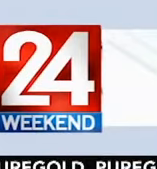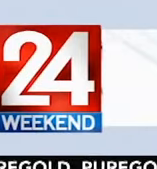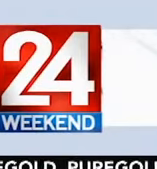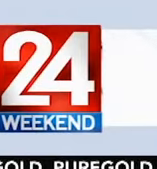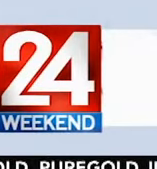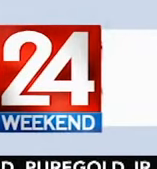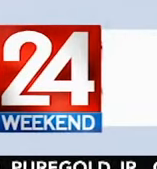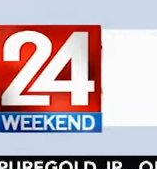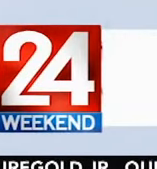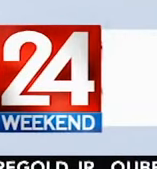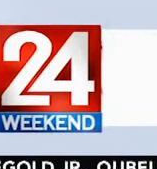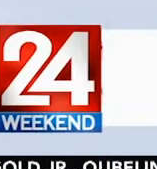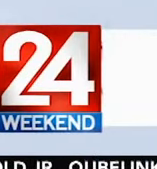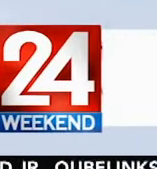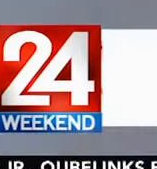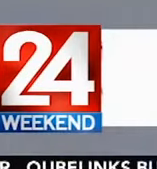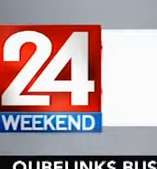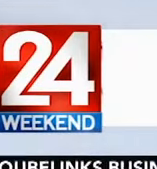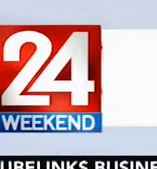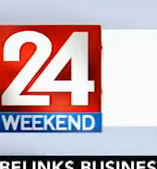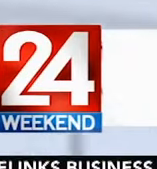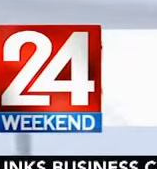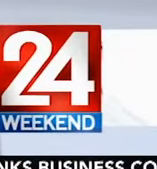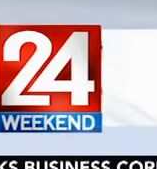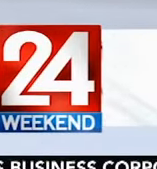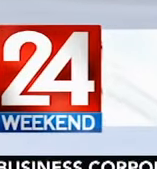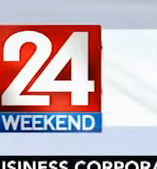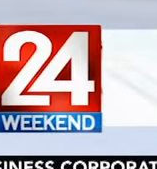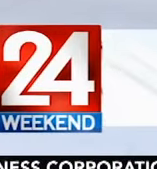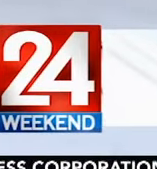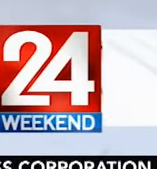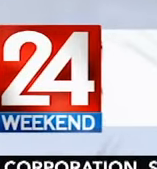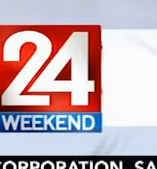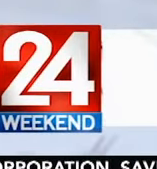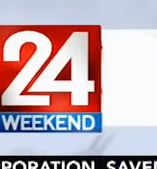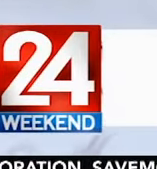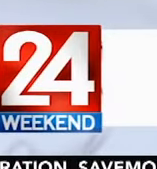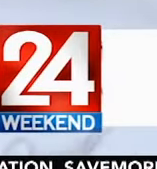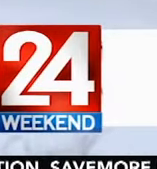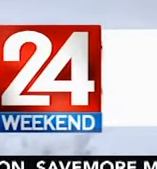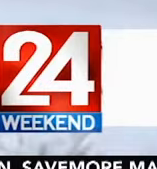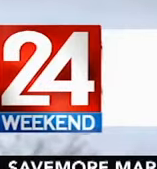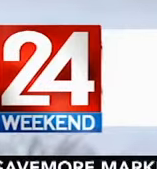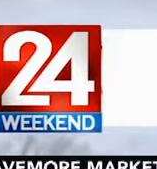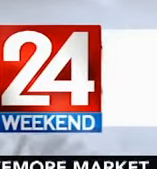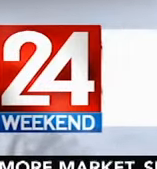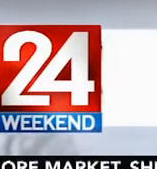Sa tindi ng winter storm sa Amerika, kotse dumausdos sa kalsada.